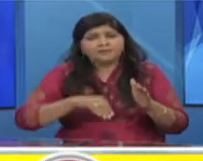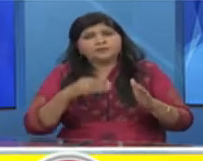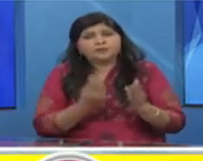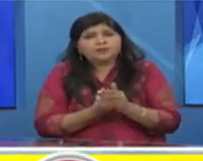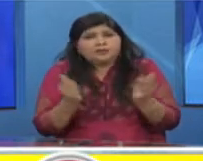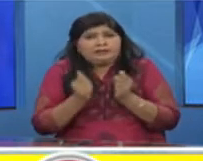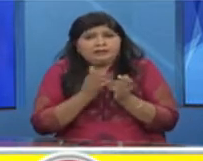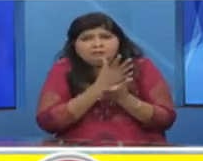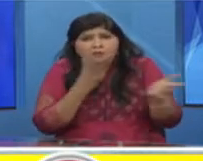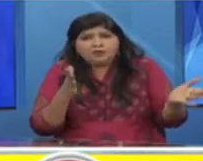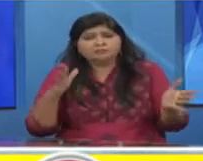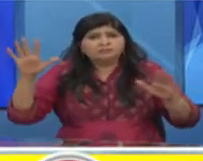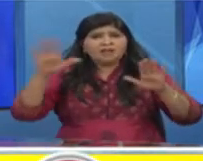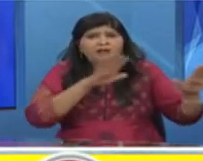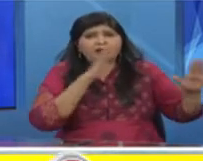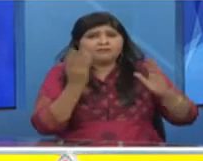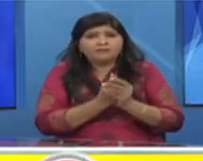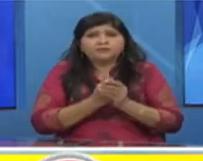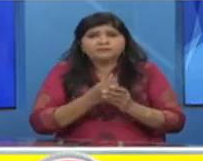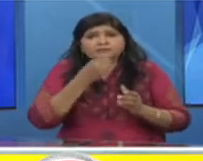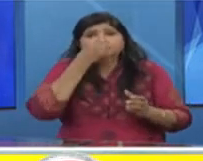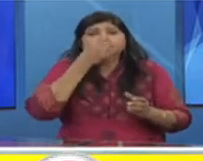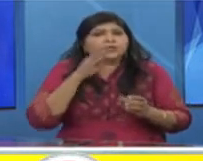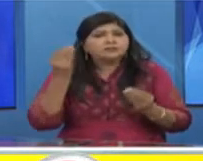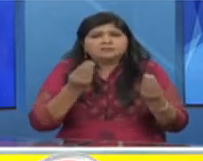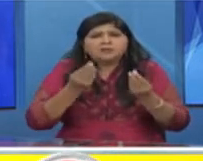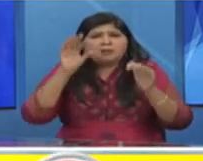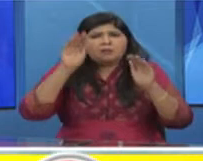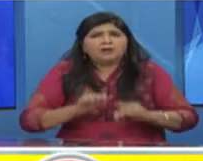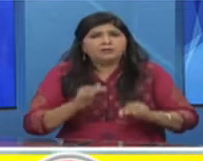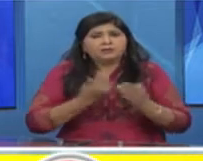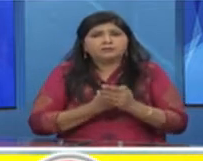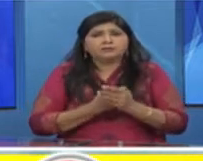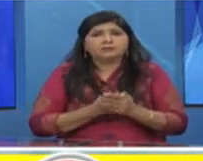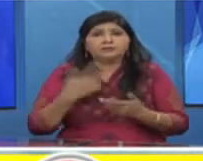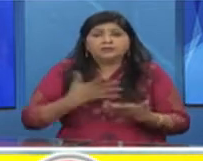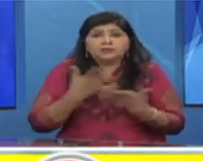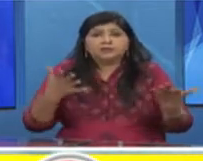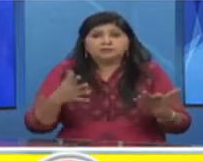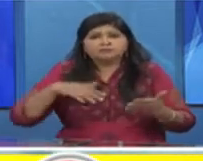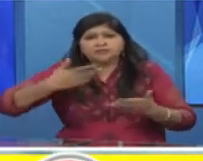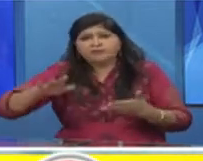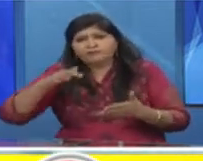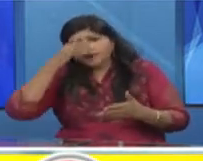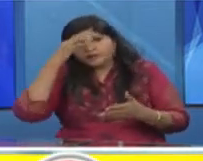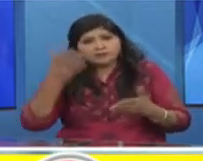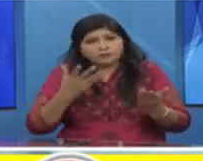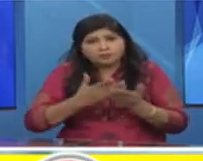है। हवा में ऑक्सीजन भी नाम मात्र की होती है। इतनी